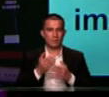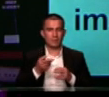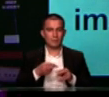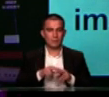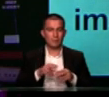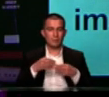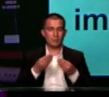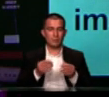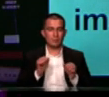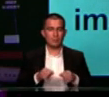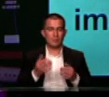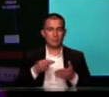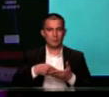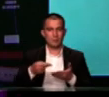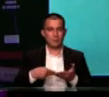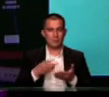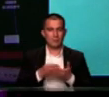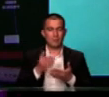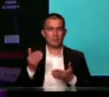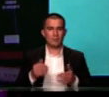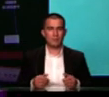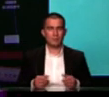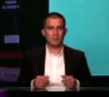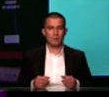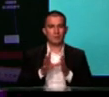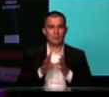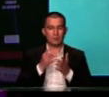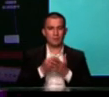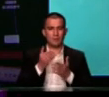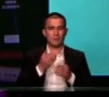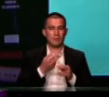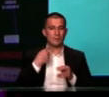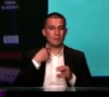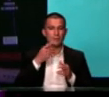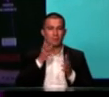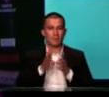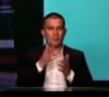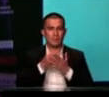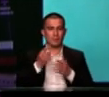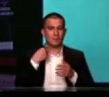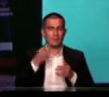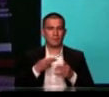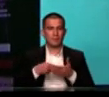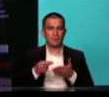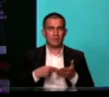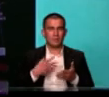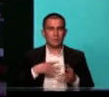imkoniyatini beradigan imzo hisoblanadi. Elektron raqamli imzo nimaga